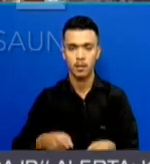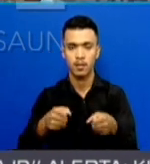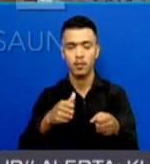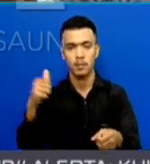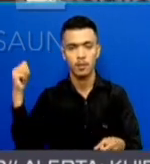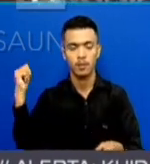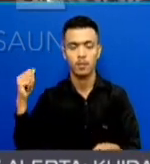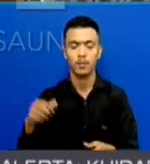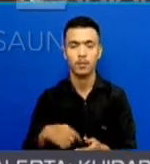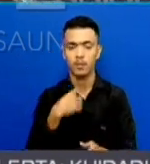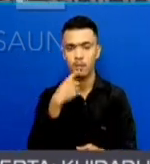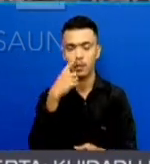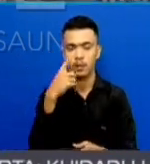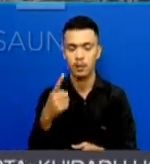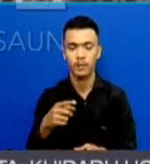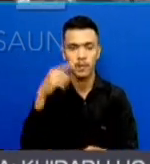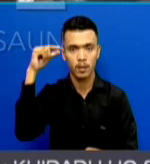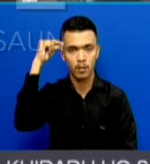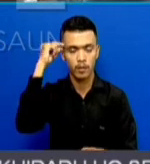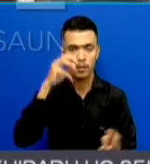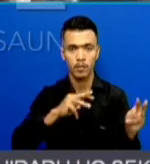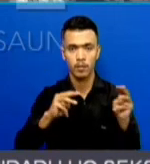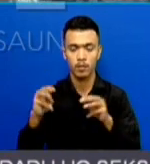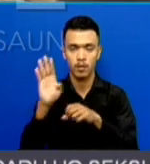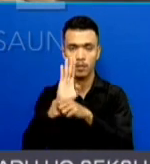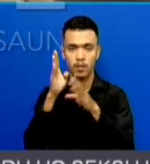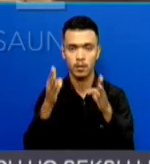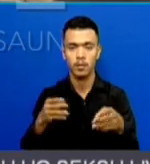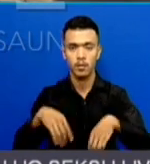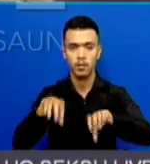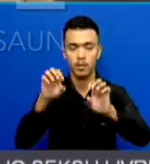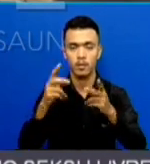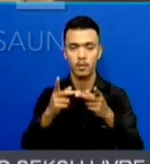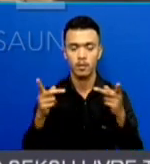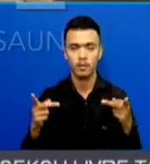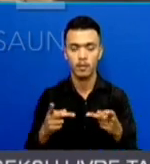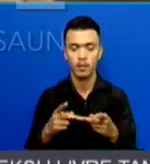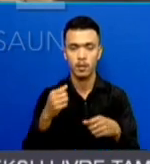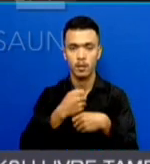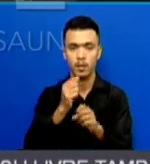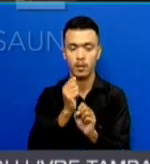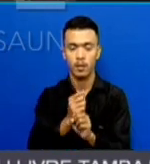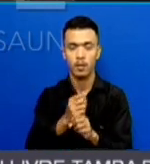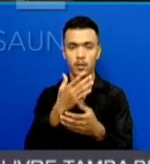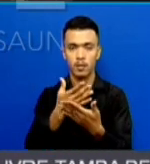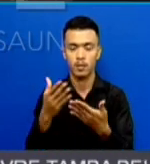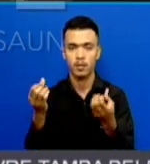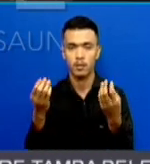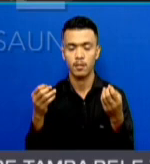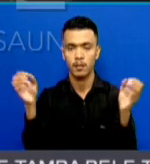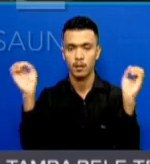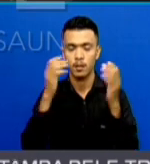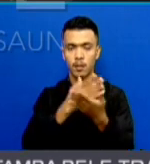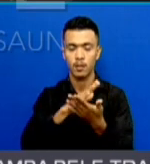da Costa Maral Hateten, durante governo muda negosiante sira ba fansa san ia terminal halo sasan barak mak la folin alen de